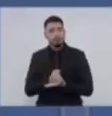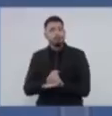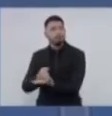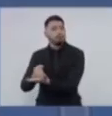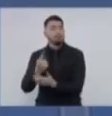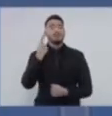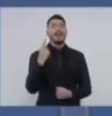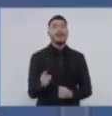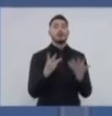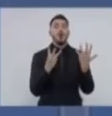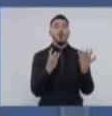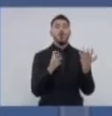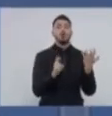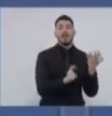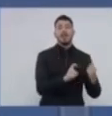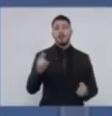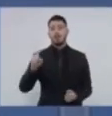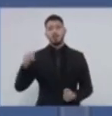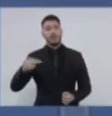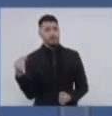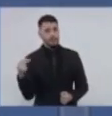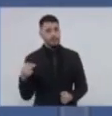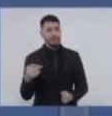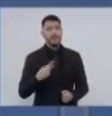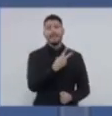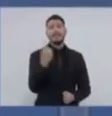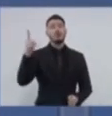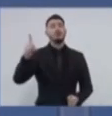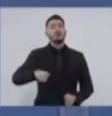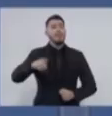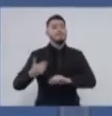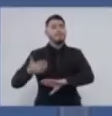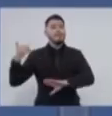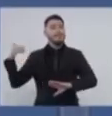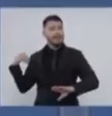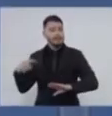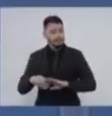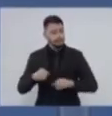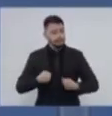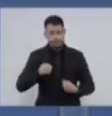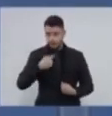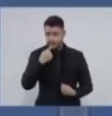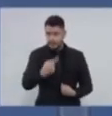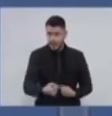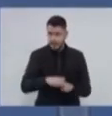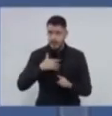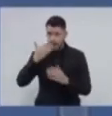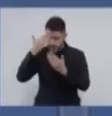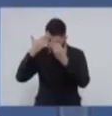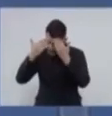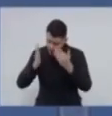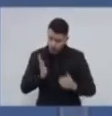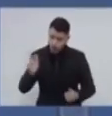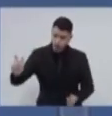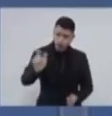180 εκατομμυρίων υρώ πριν από 21 μέρες είχα δηλώσει ότι αφουγκραζόμαστε στηρίζουμε προωθούμε